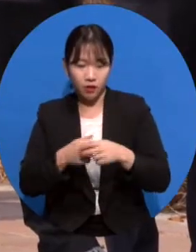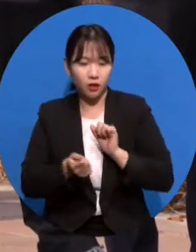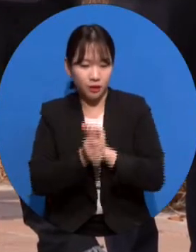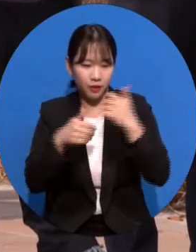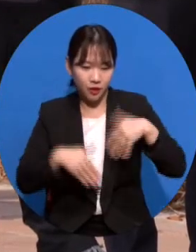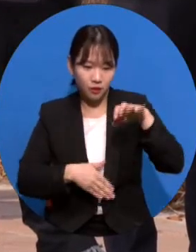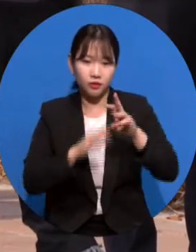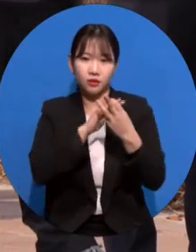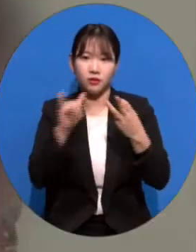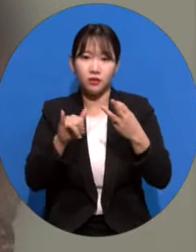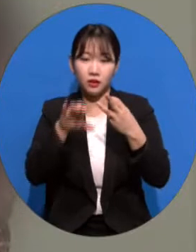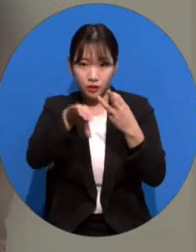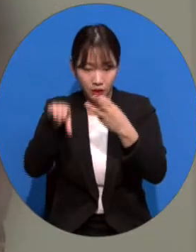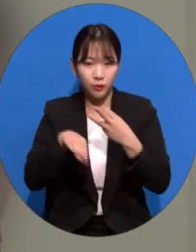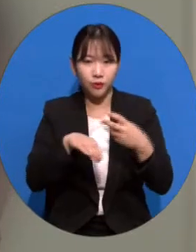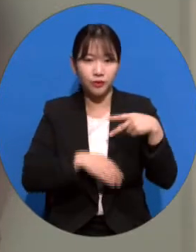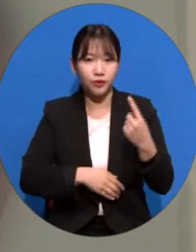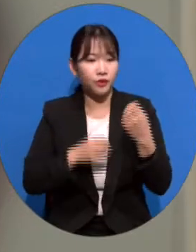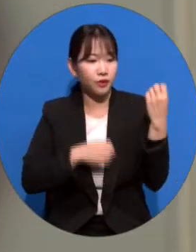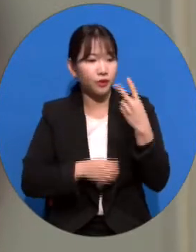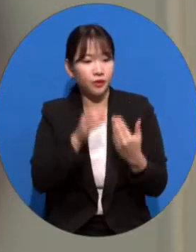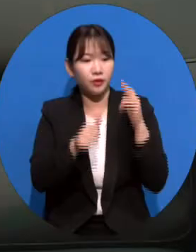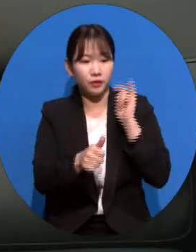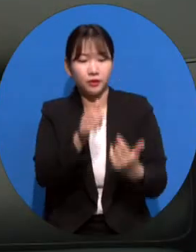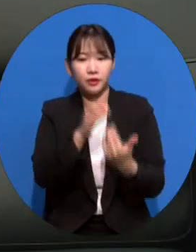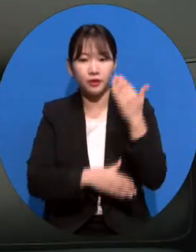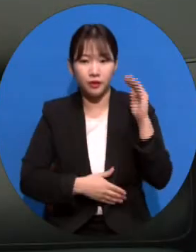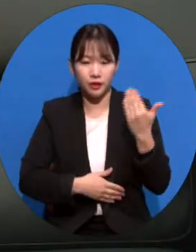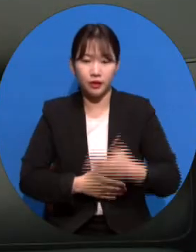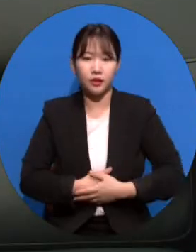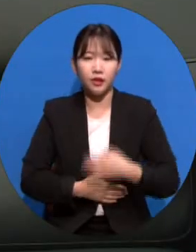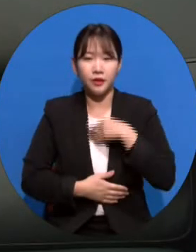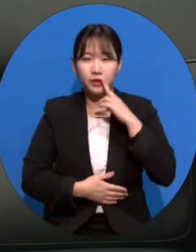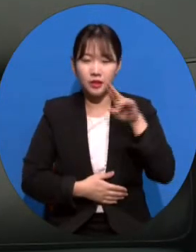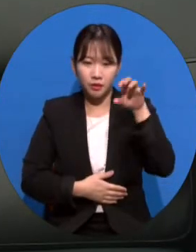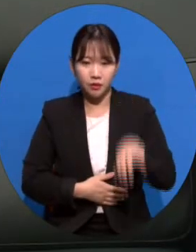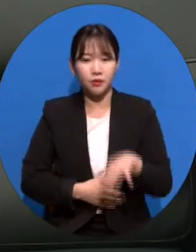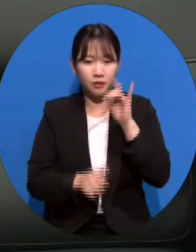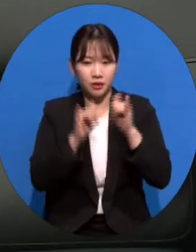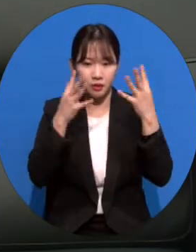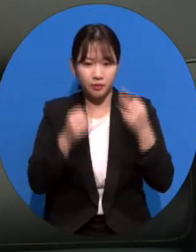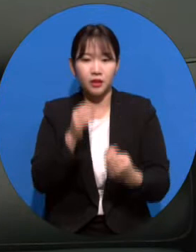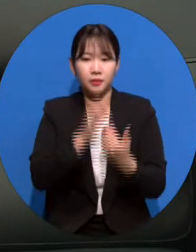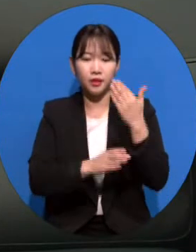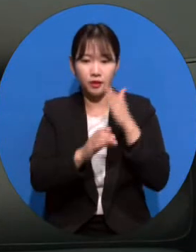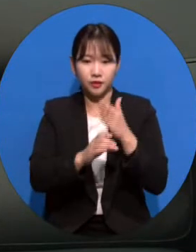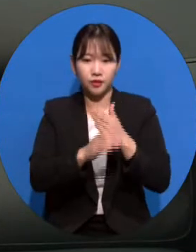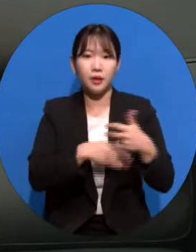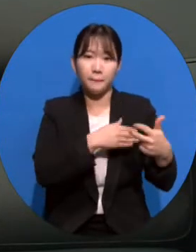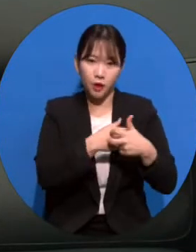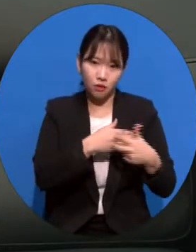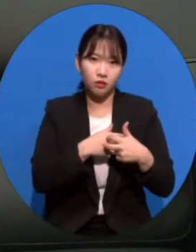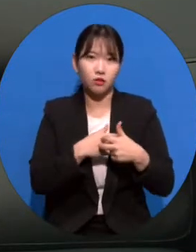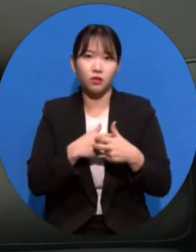취약시설 13곳에서도 잇따라 확진자가 나왔습니다. 이제 고위험 시설이 확진자가 많이 발생하고 있는 상황입니다.